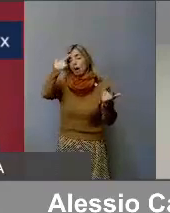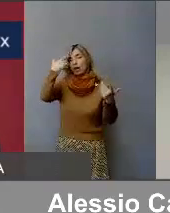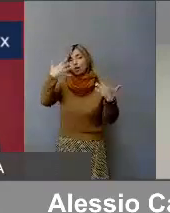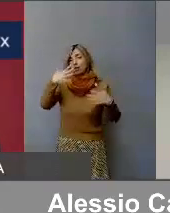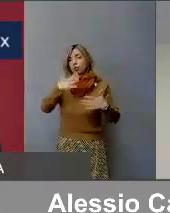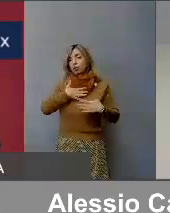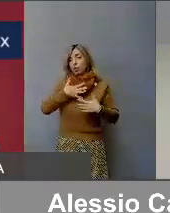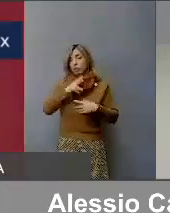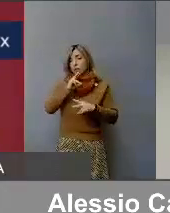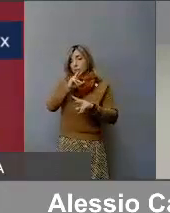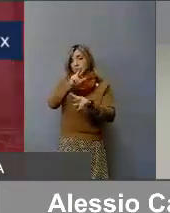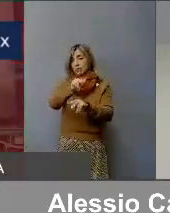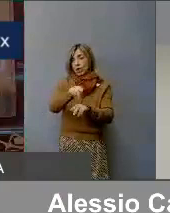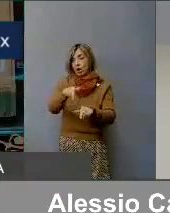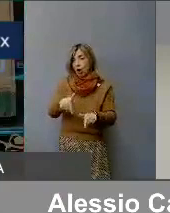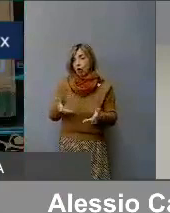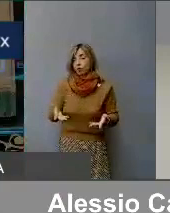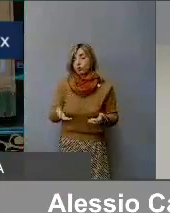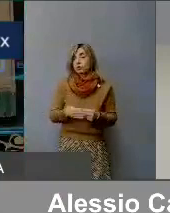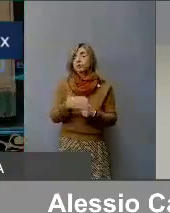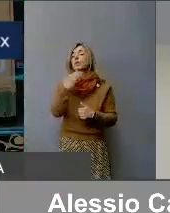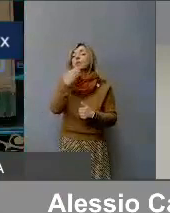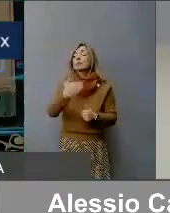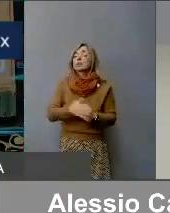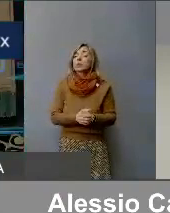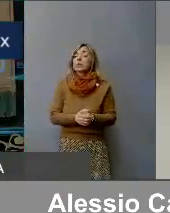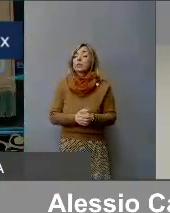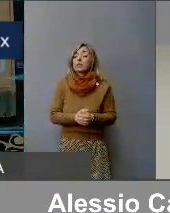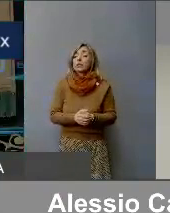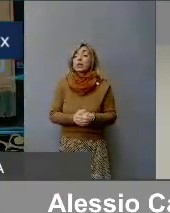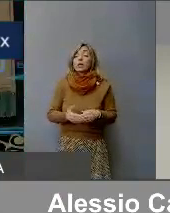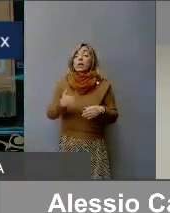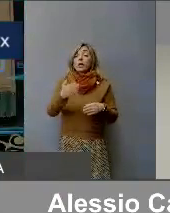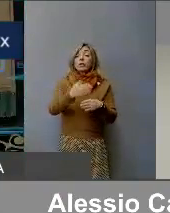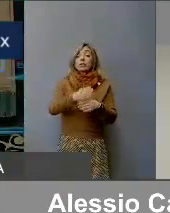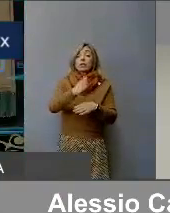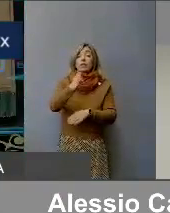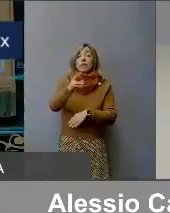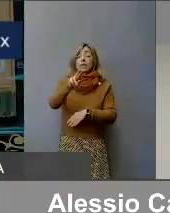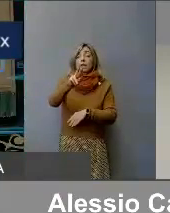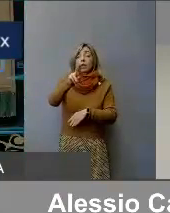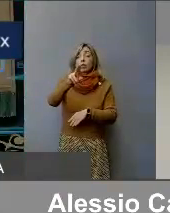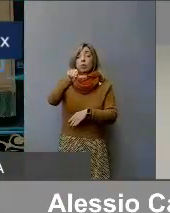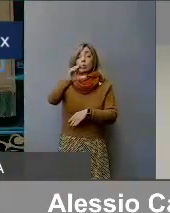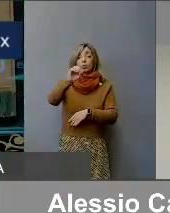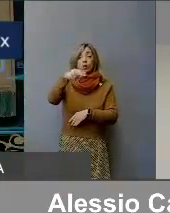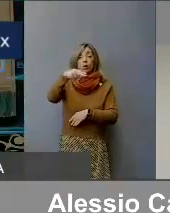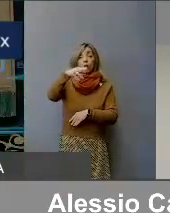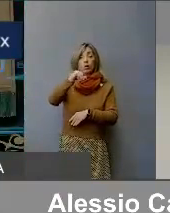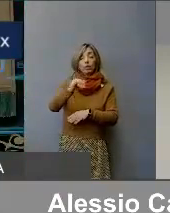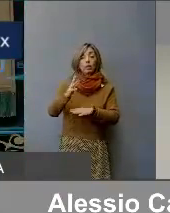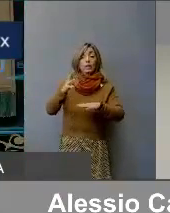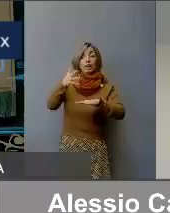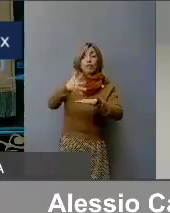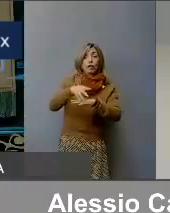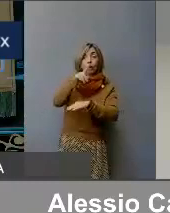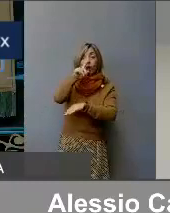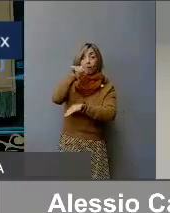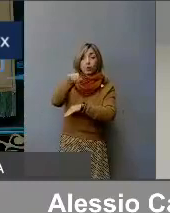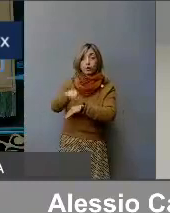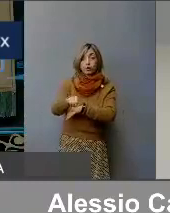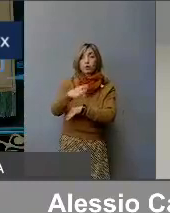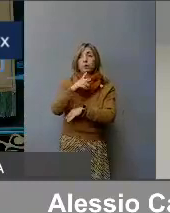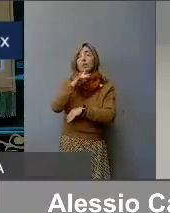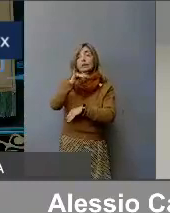grazie grazie a lei consigliera brusoni prego in opposizione consigliera brusoni grazie al